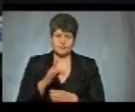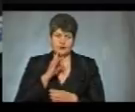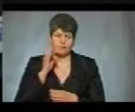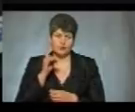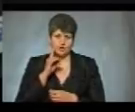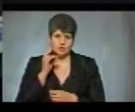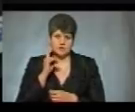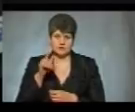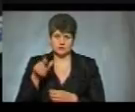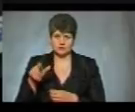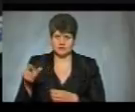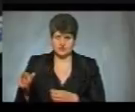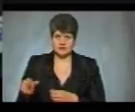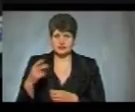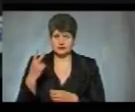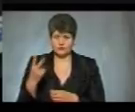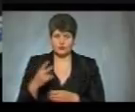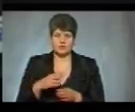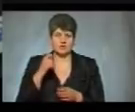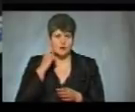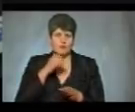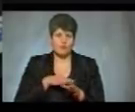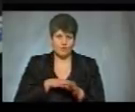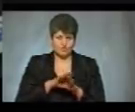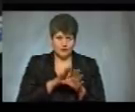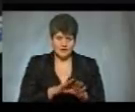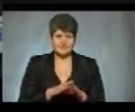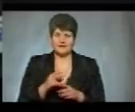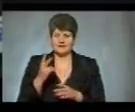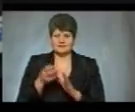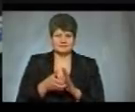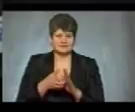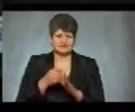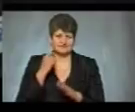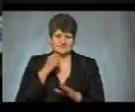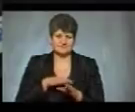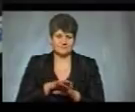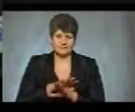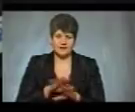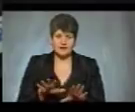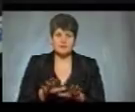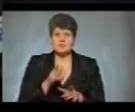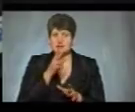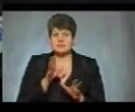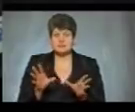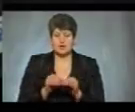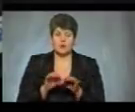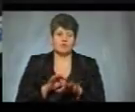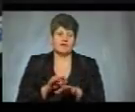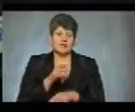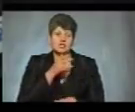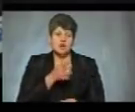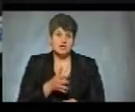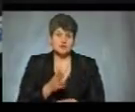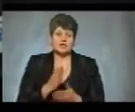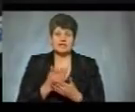молодих людини, з яких 2 повнолітніх, 2 було неповнолітніх. Під час спільного проведення часу